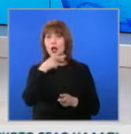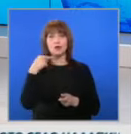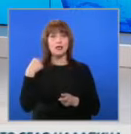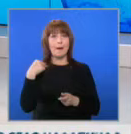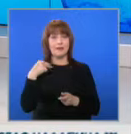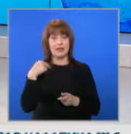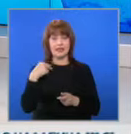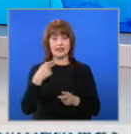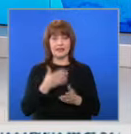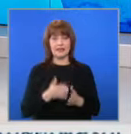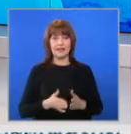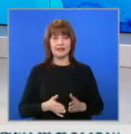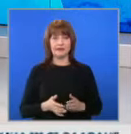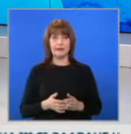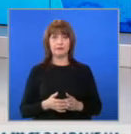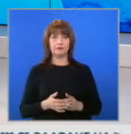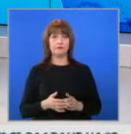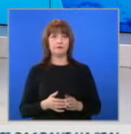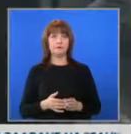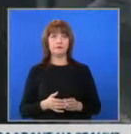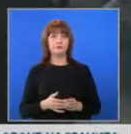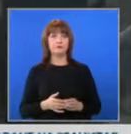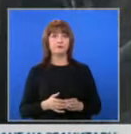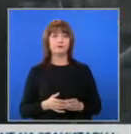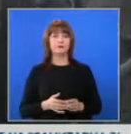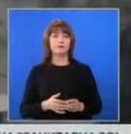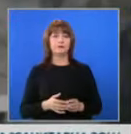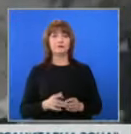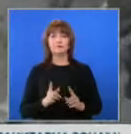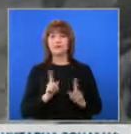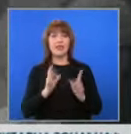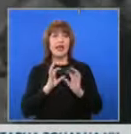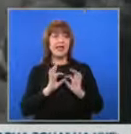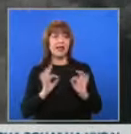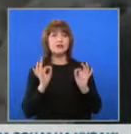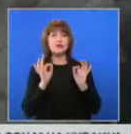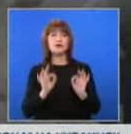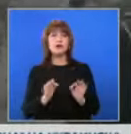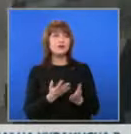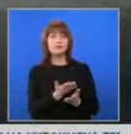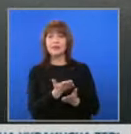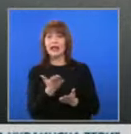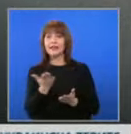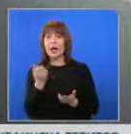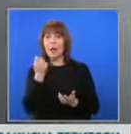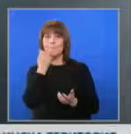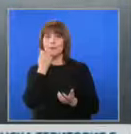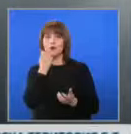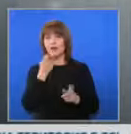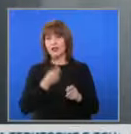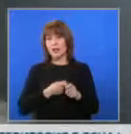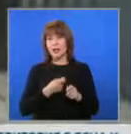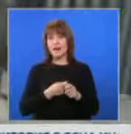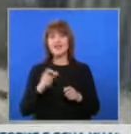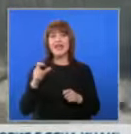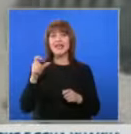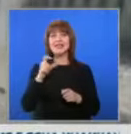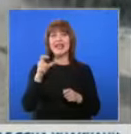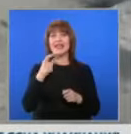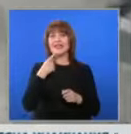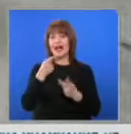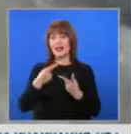руския президент? Биляна Бонева по темата. Не е ясно точно къде и кога Москва ще създаде санитарната